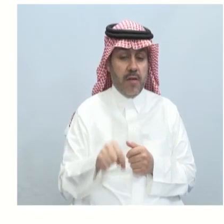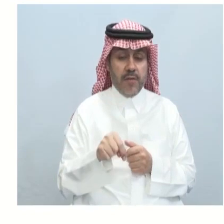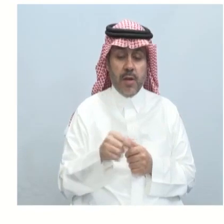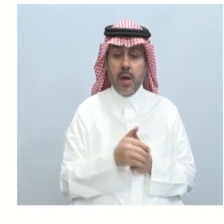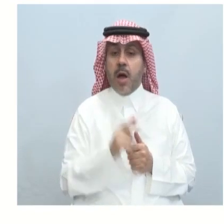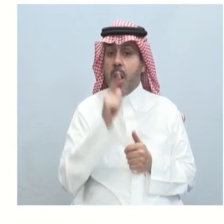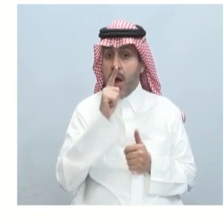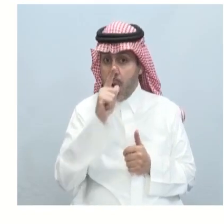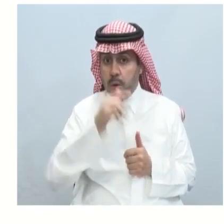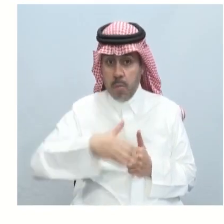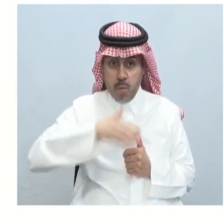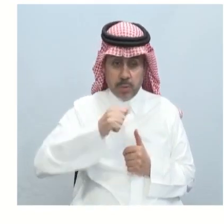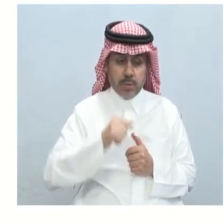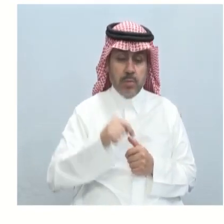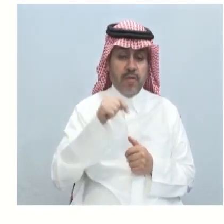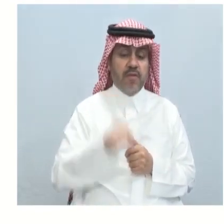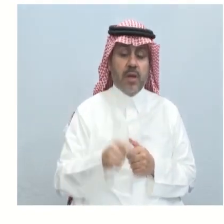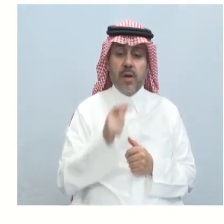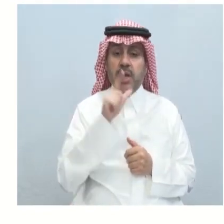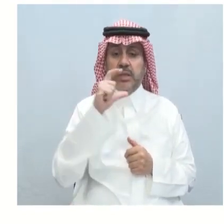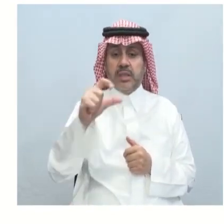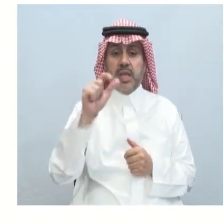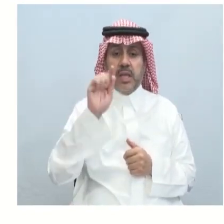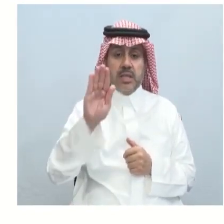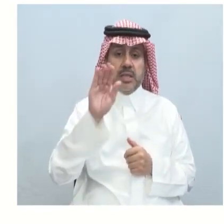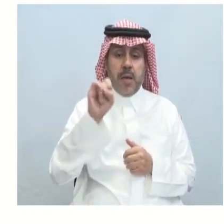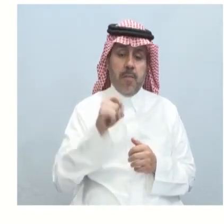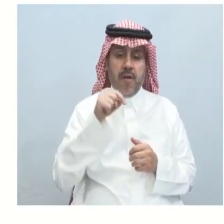صلى الله عليه وسلم ان له دسما